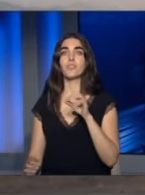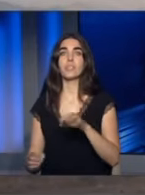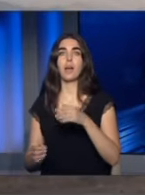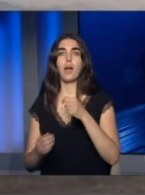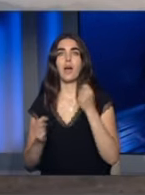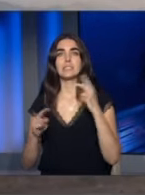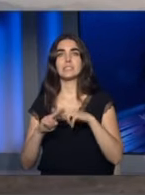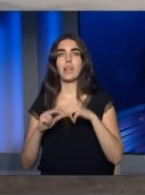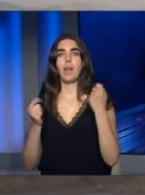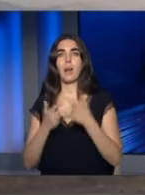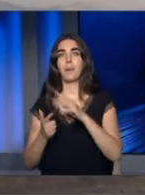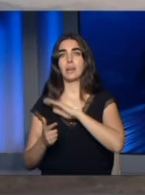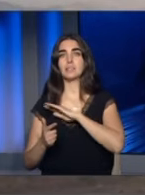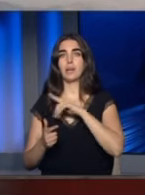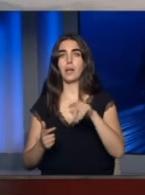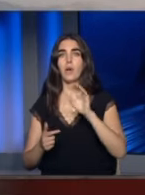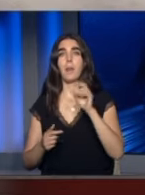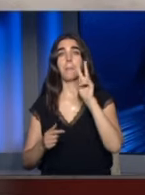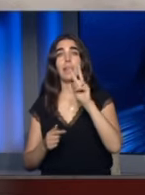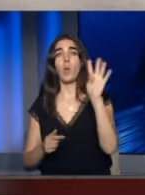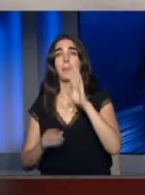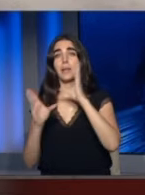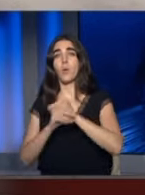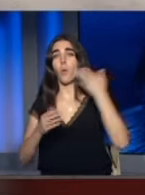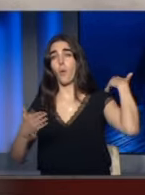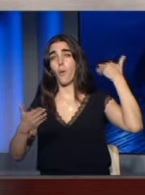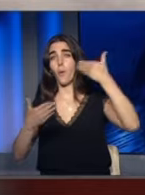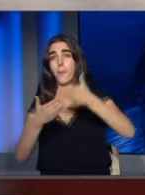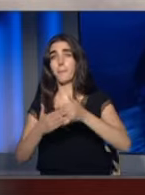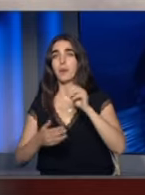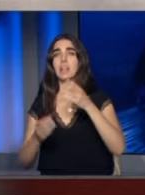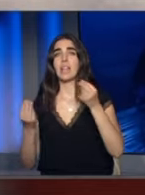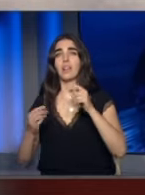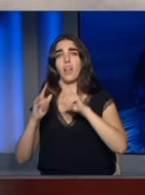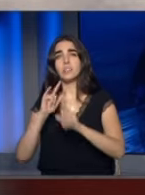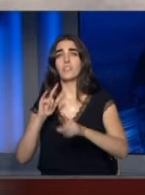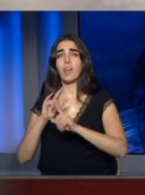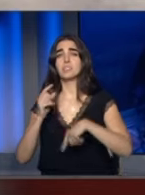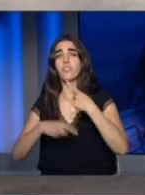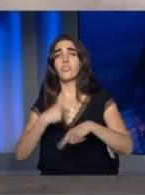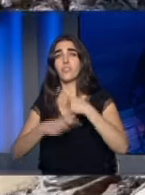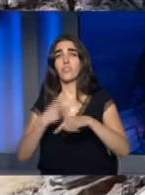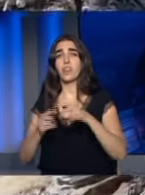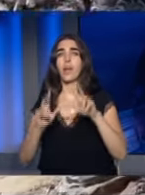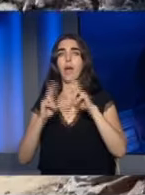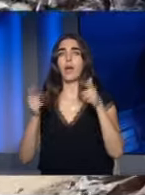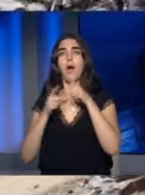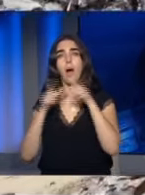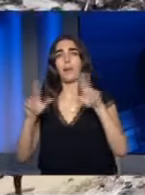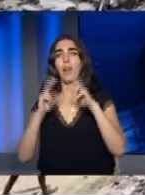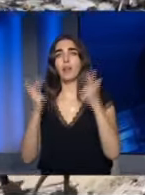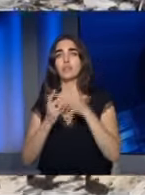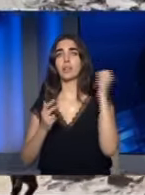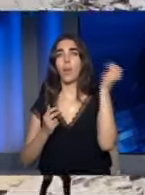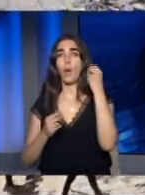العدوان الاسرائيلي على غزه يومه الاربعين ما بعد المئتين ووسط تواصل القصف اعلنت لجنه